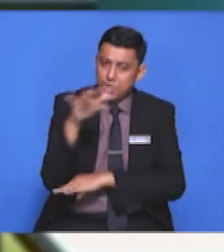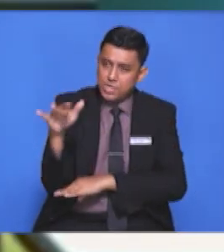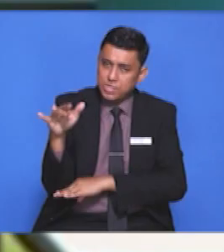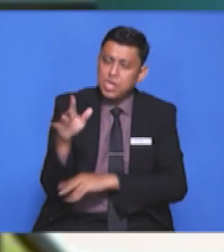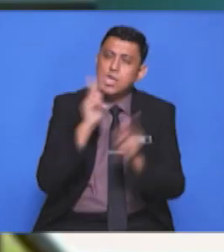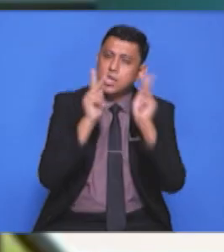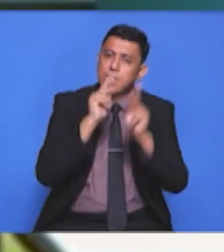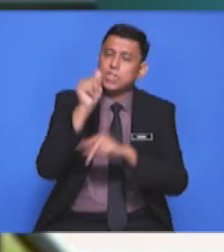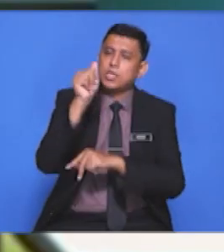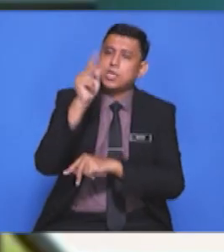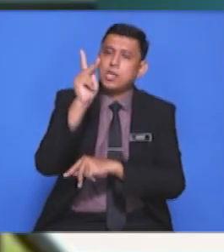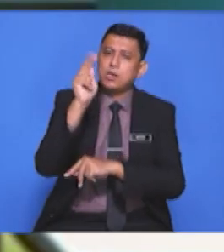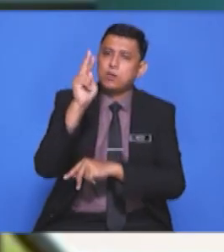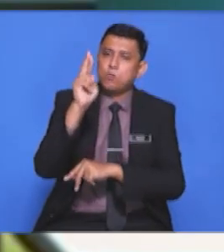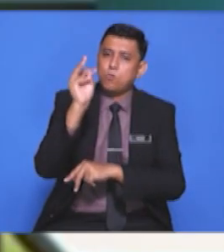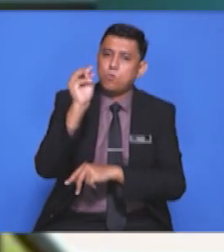akronim